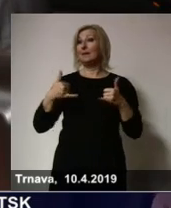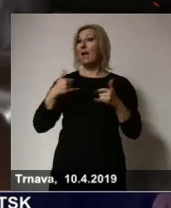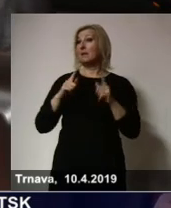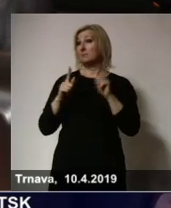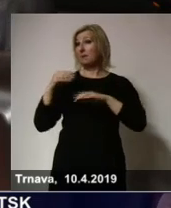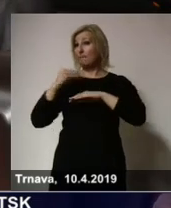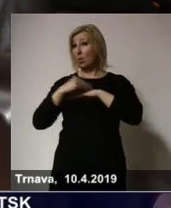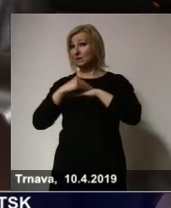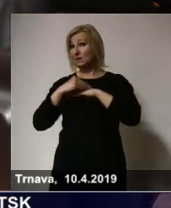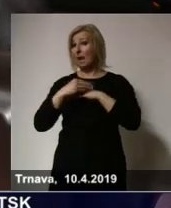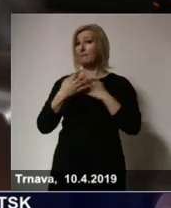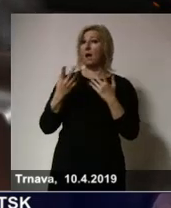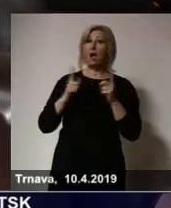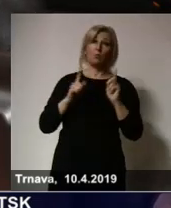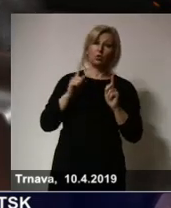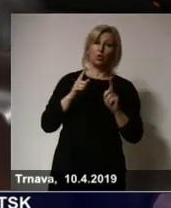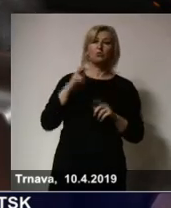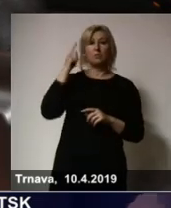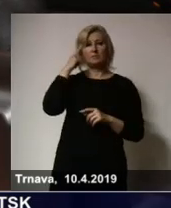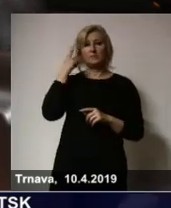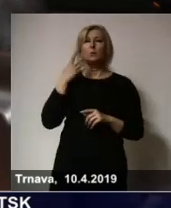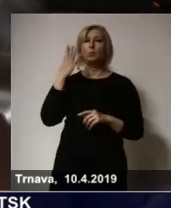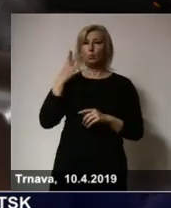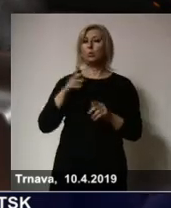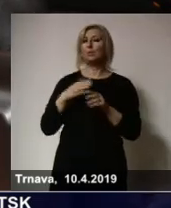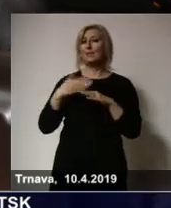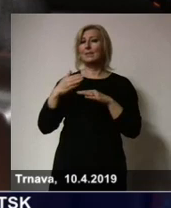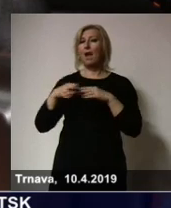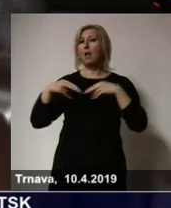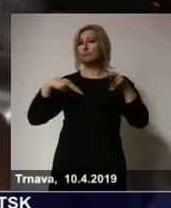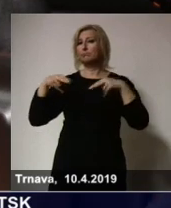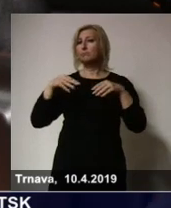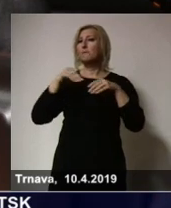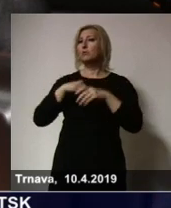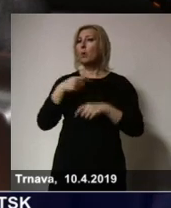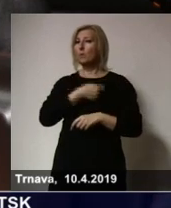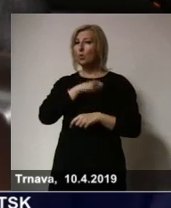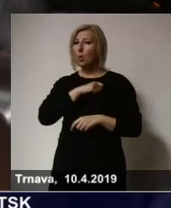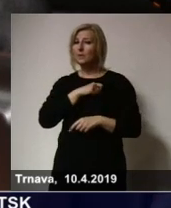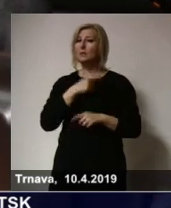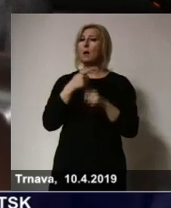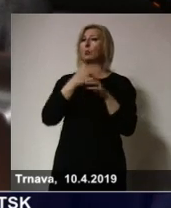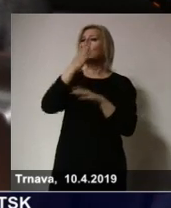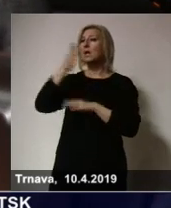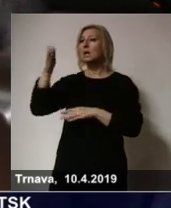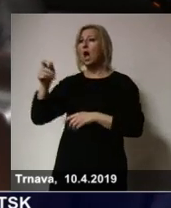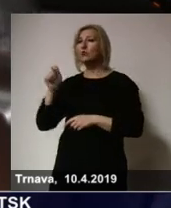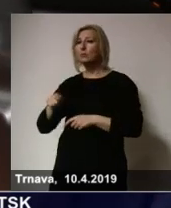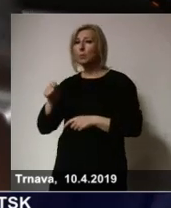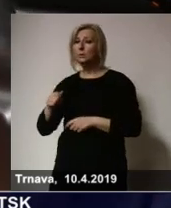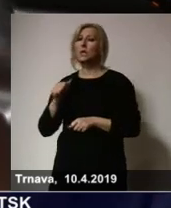rozprávať na komisiách a ešte raz a aj teda s každým jedným poslancom a potom príjmeme nejaké